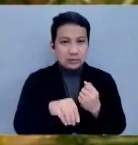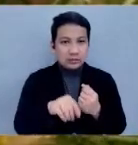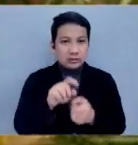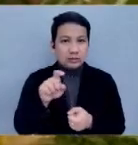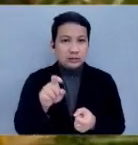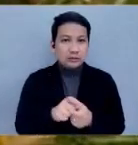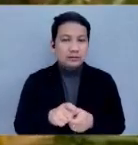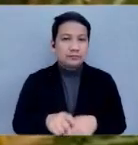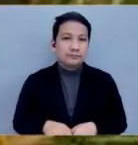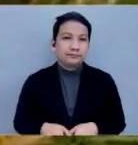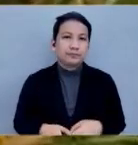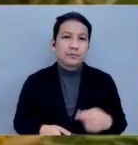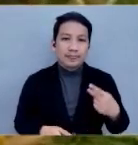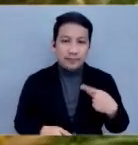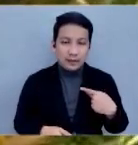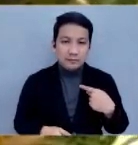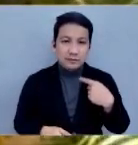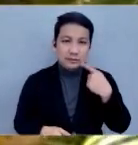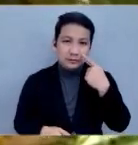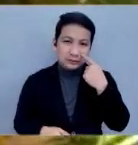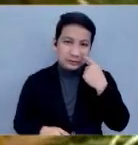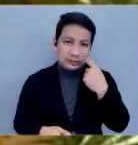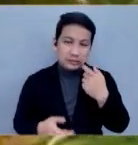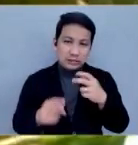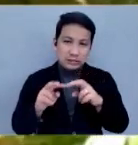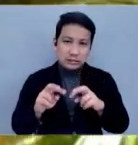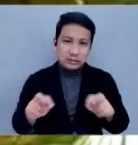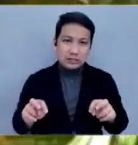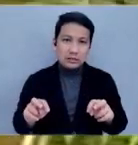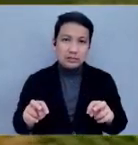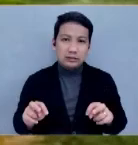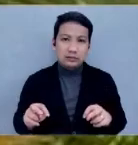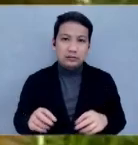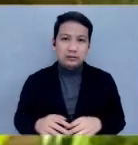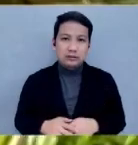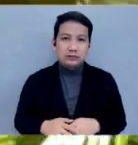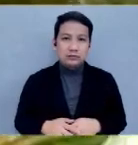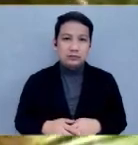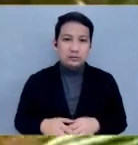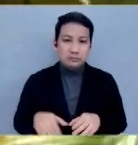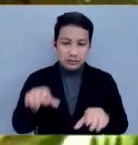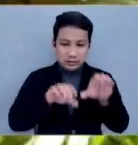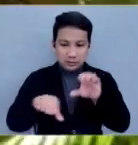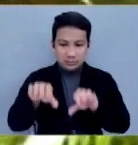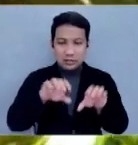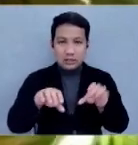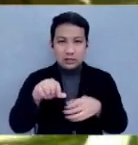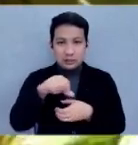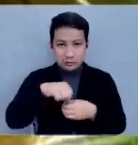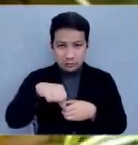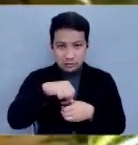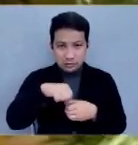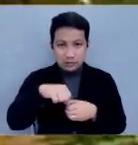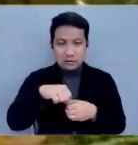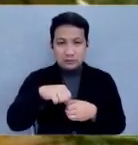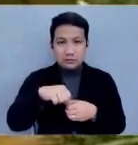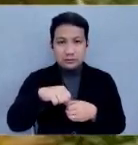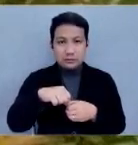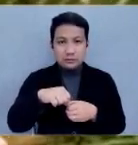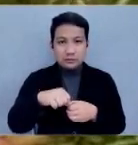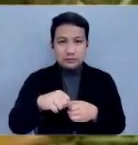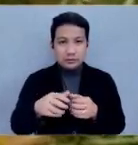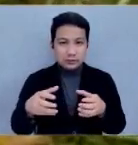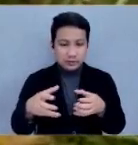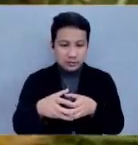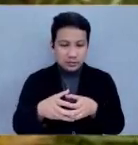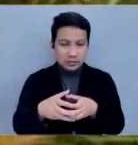May ginagawa silang isang sangkap ng isang bombshell po.